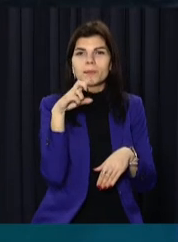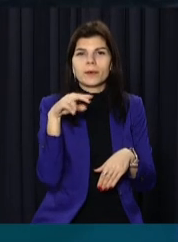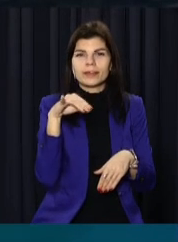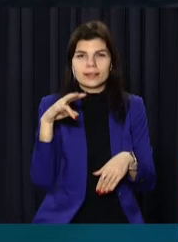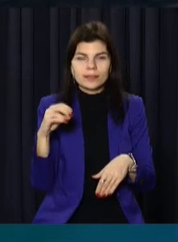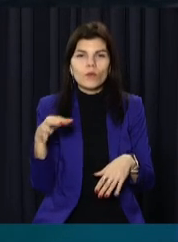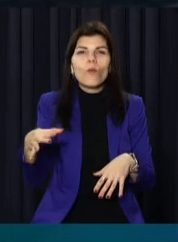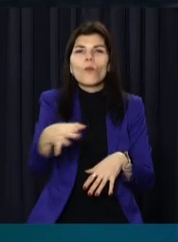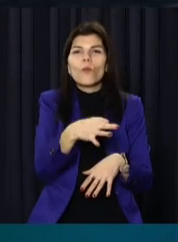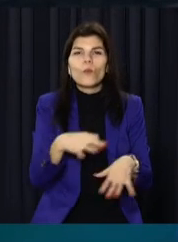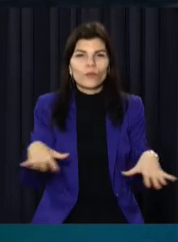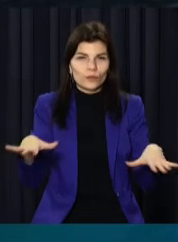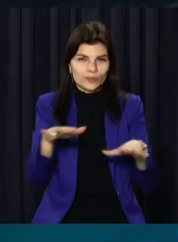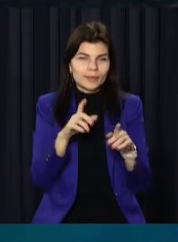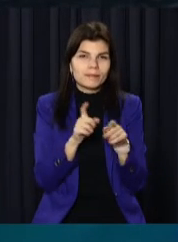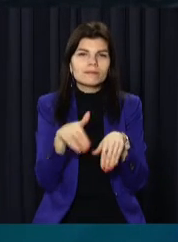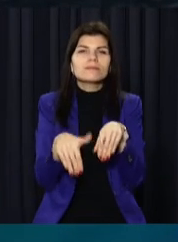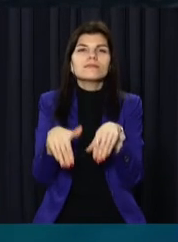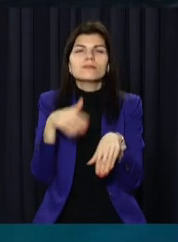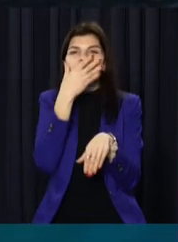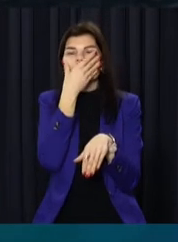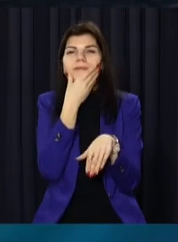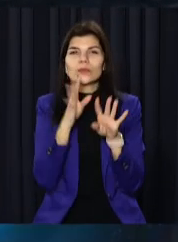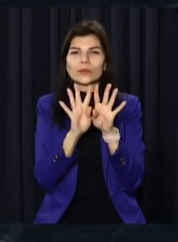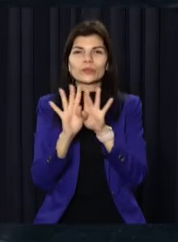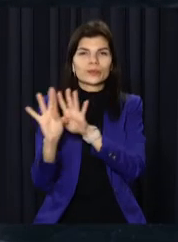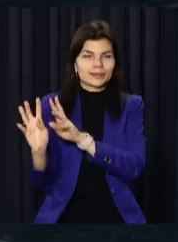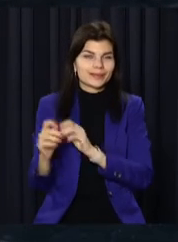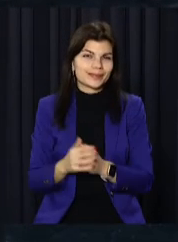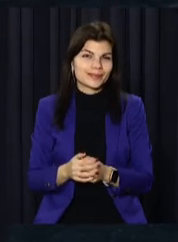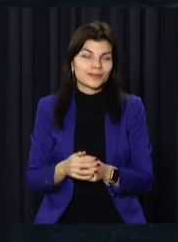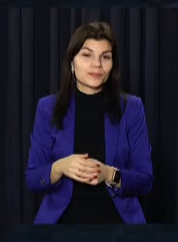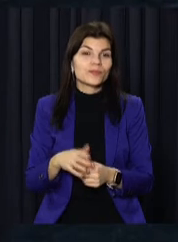ту красоту стиля, музыки, поэзии,